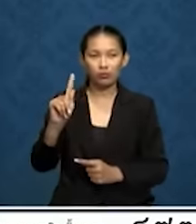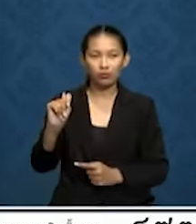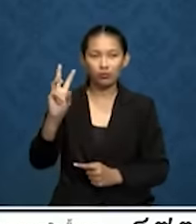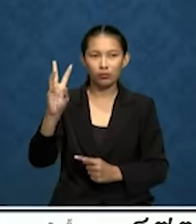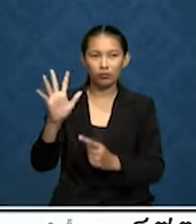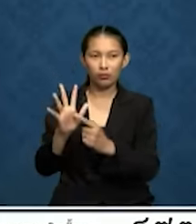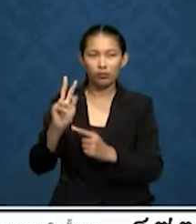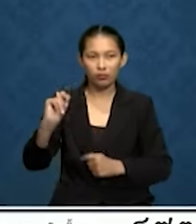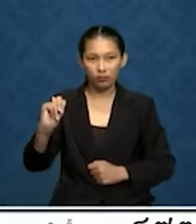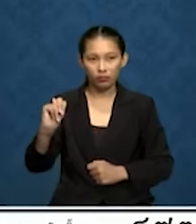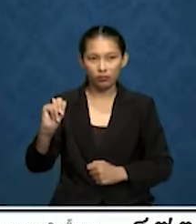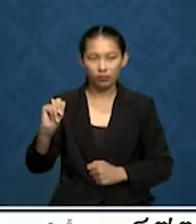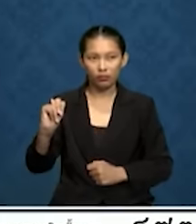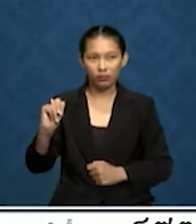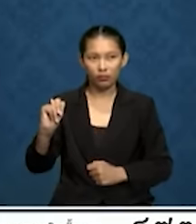ประโคน